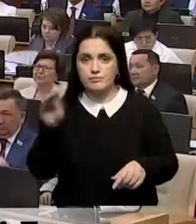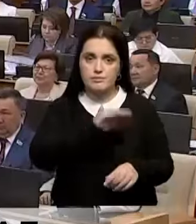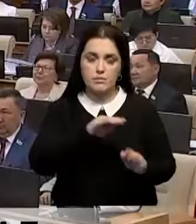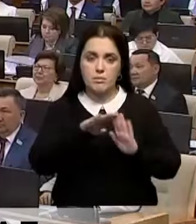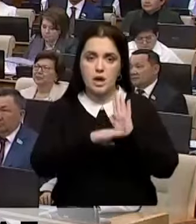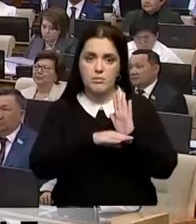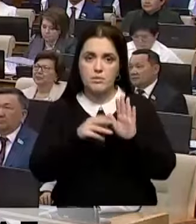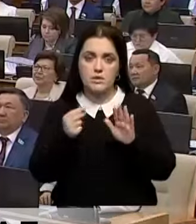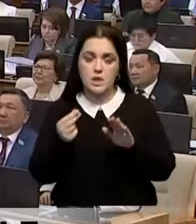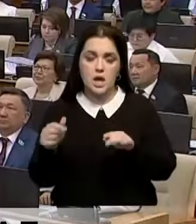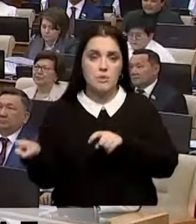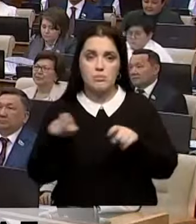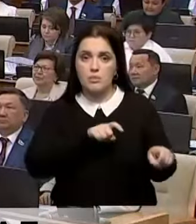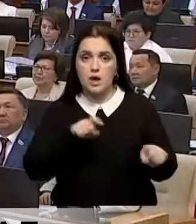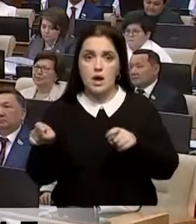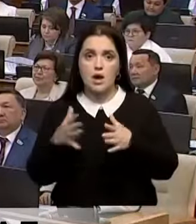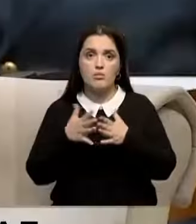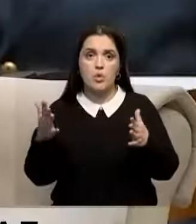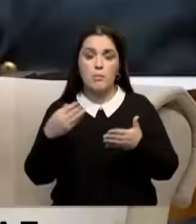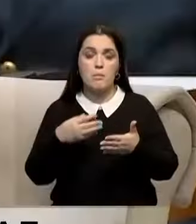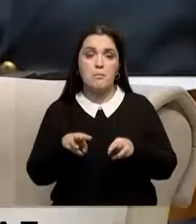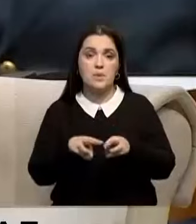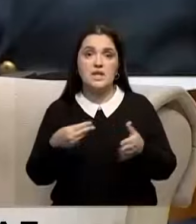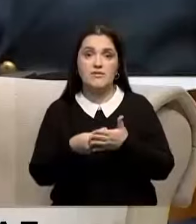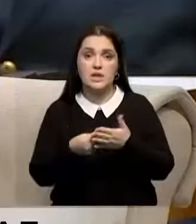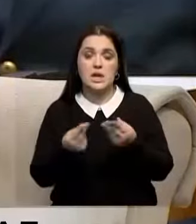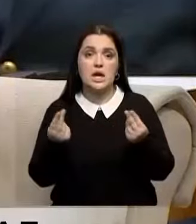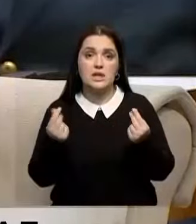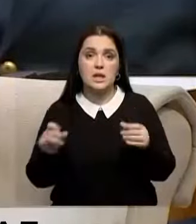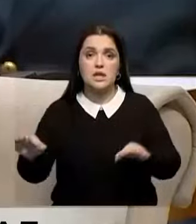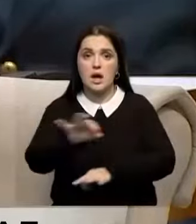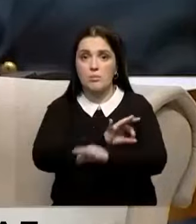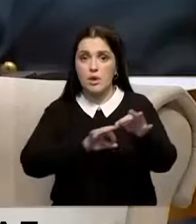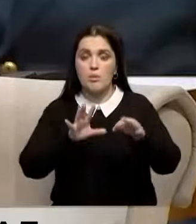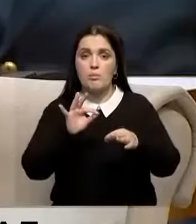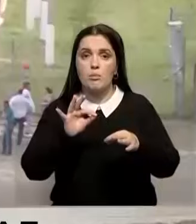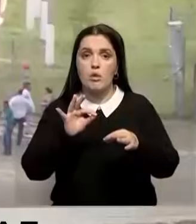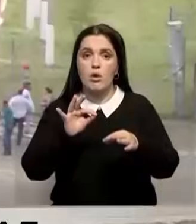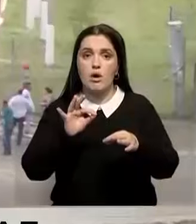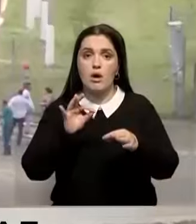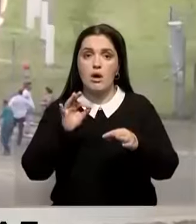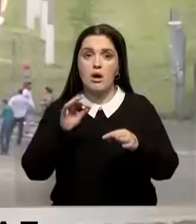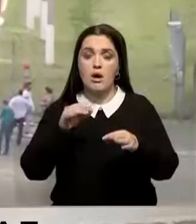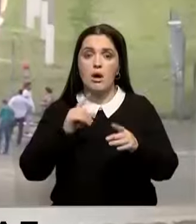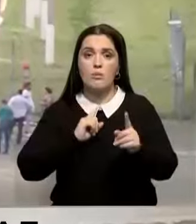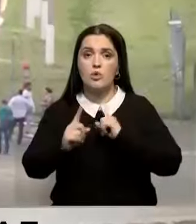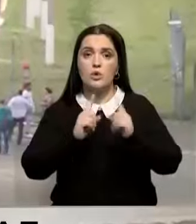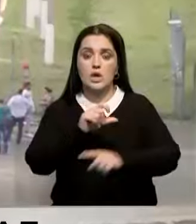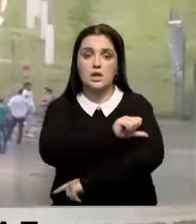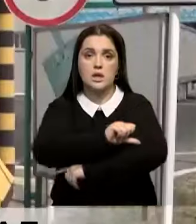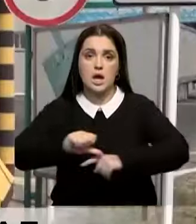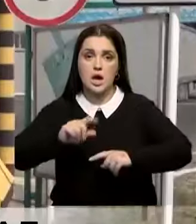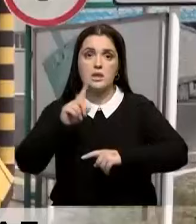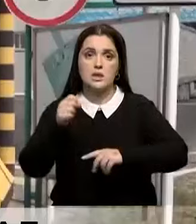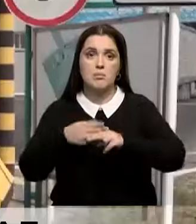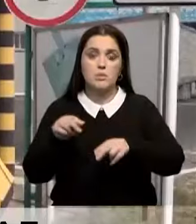При этом наибольшие суммы неосвоения у самого Минфина. Основная часть средств приходится на проект по модернизации пунктов пропуска на границе. Его реализуют за счет